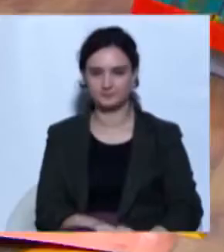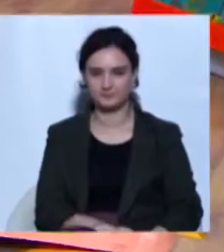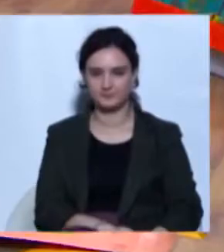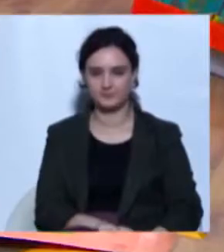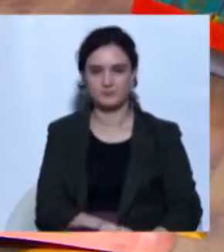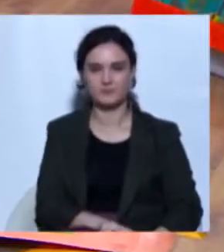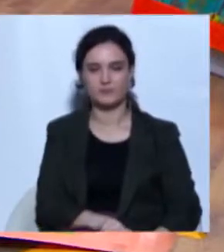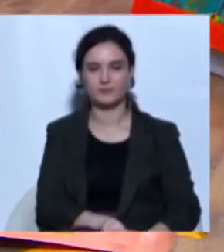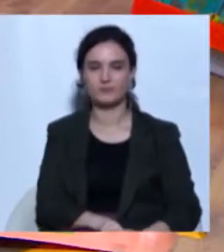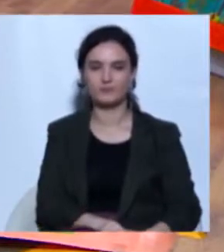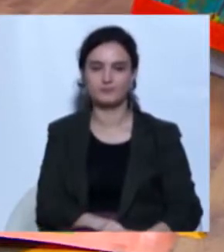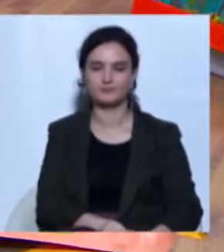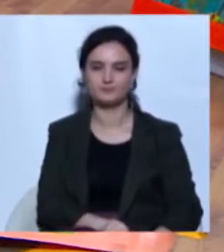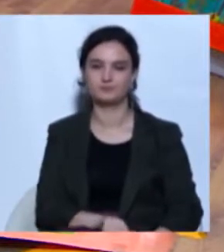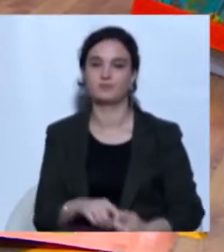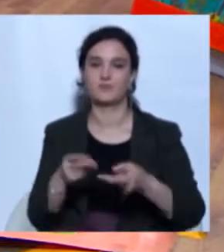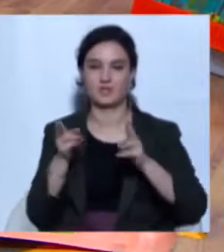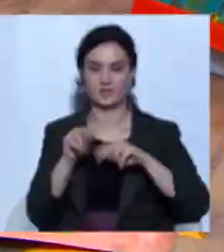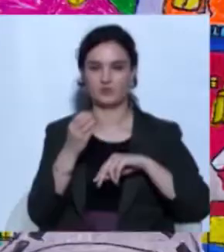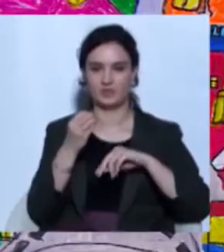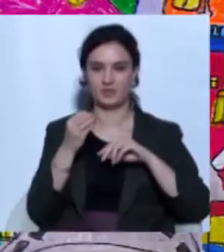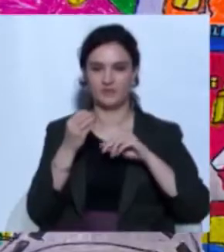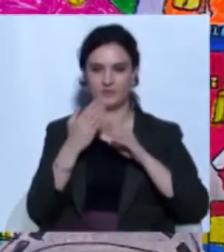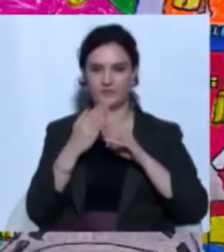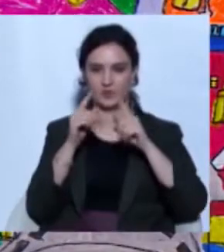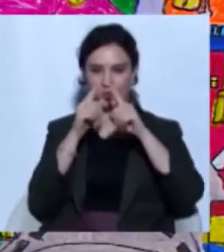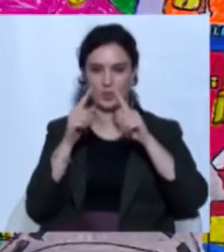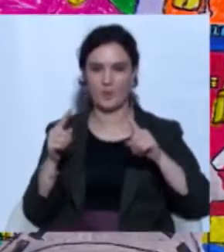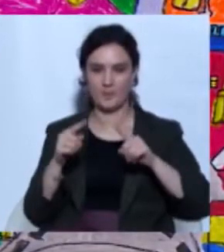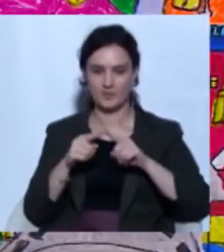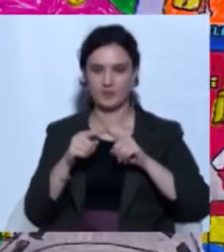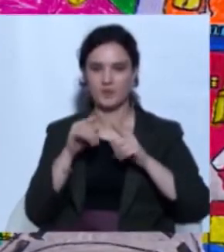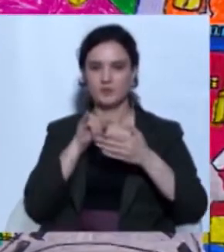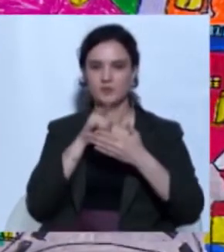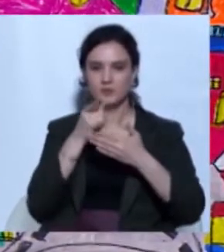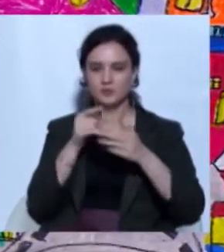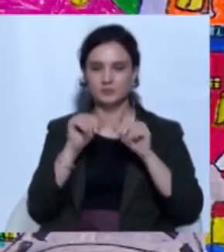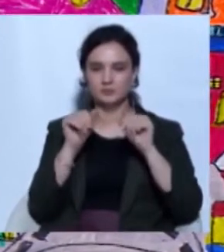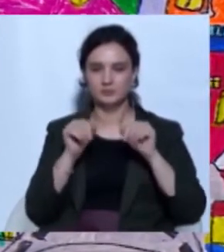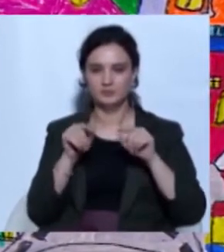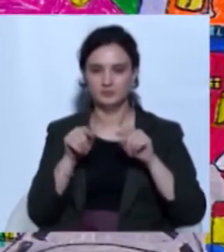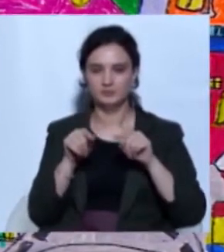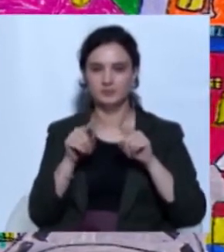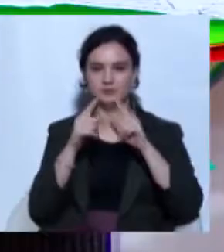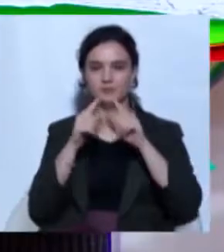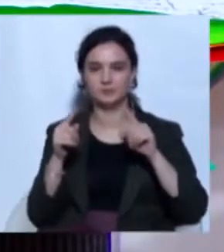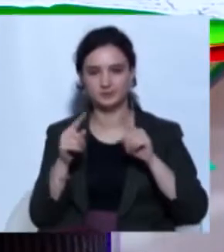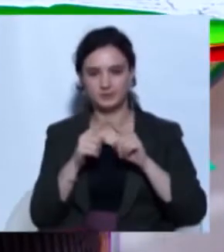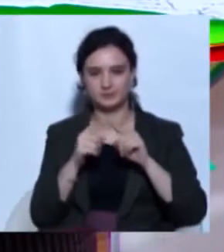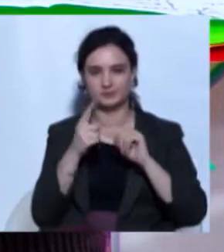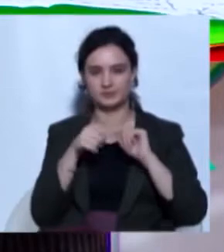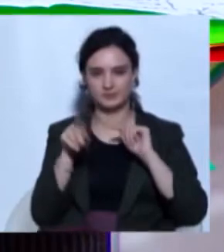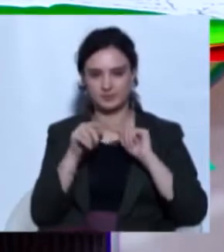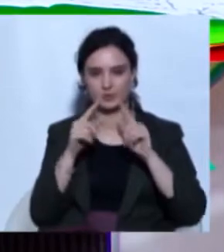ეხლა დაგვრჩა ჩვენ კიდე რომბი გვაქვს, ასე გვაქვს ოთხკუთხედი ფორმა, სამკუთხედი,